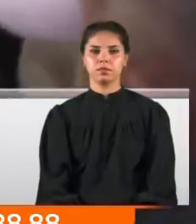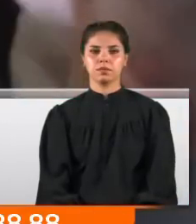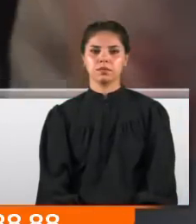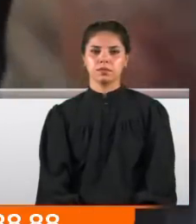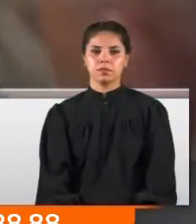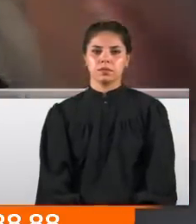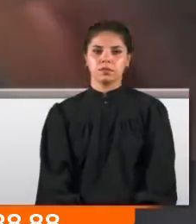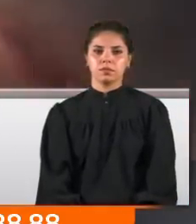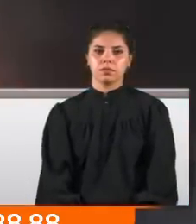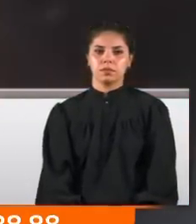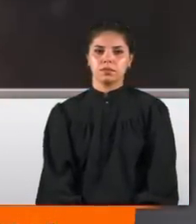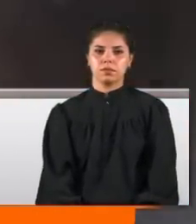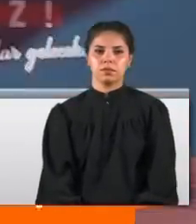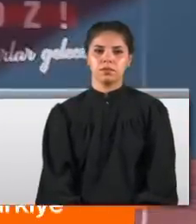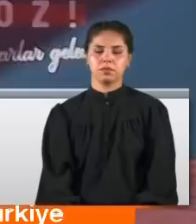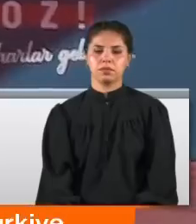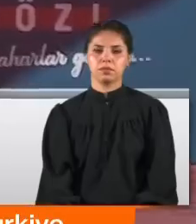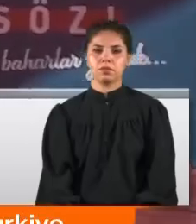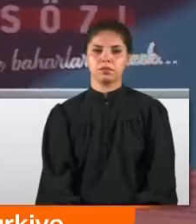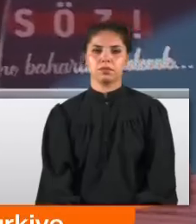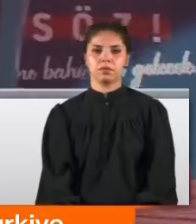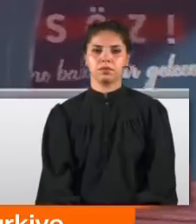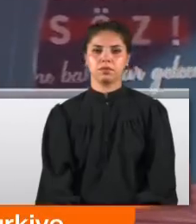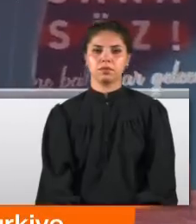Beraber ittifakız yok mu? Başkanım? Yok efendim ya.